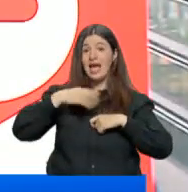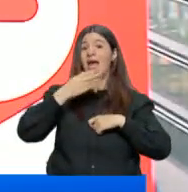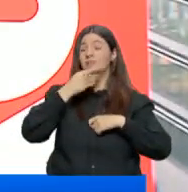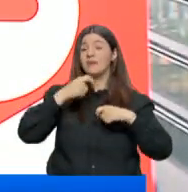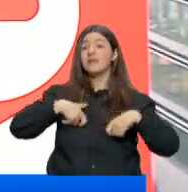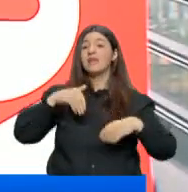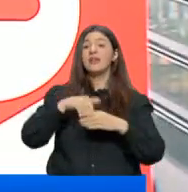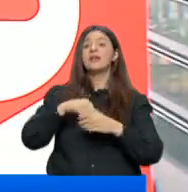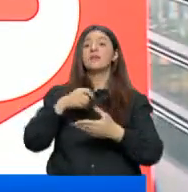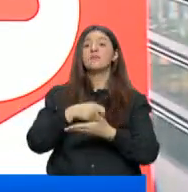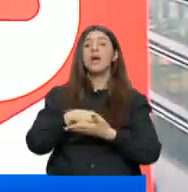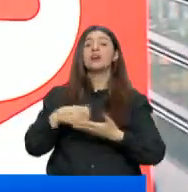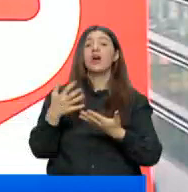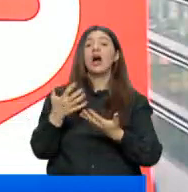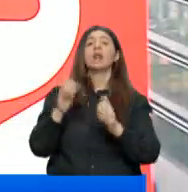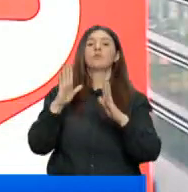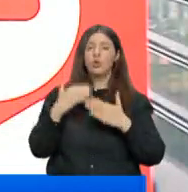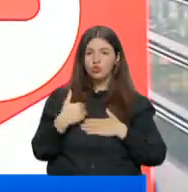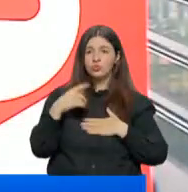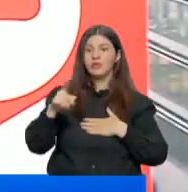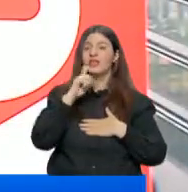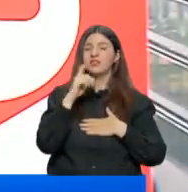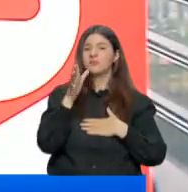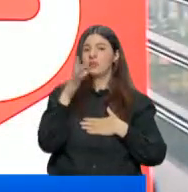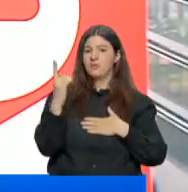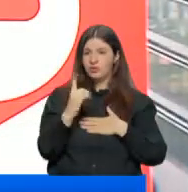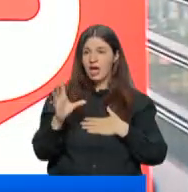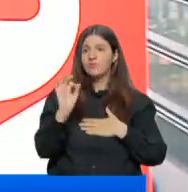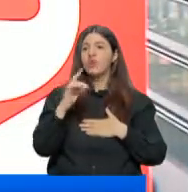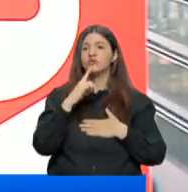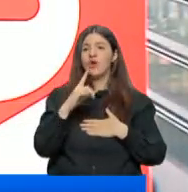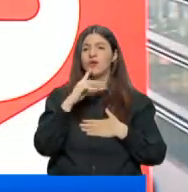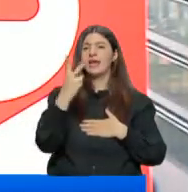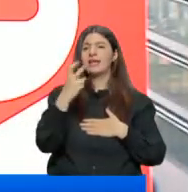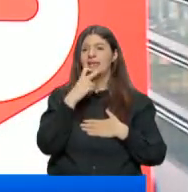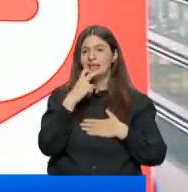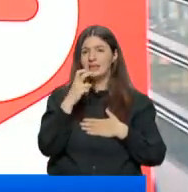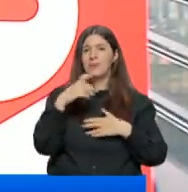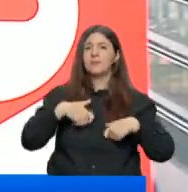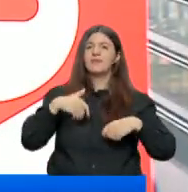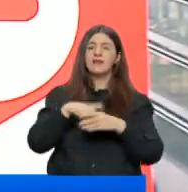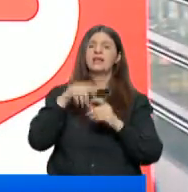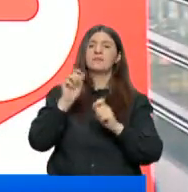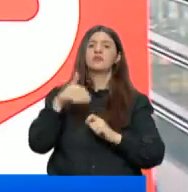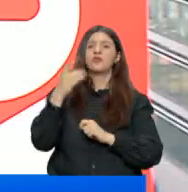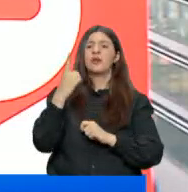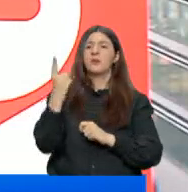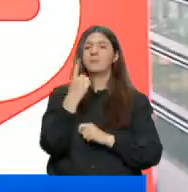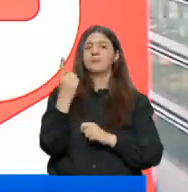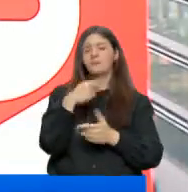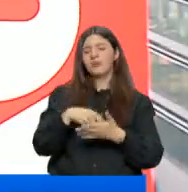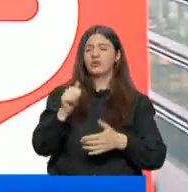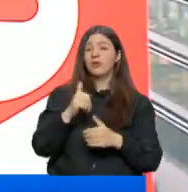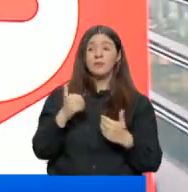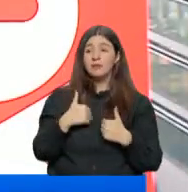emekli milletvekili maaşı almıyoruz İlker Bey. Bu yanlış bilinen bir şey. Hani hep şöyle söyleniyor. 2 yıl milletvekilliği yaptıktan sonra ömür boyu maaş alıyor.